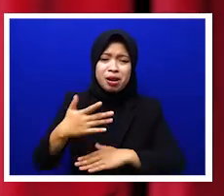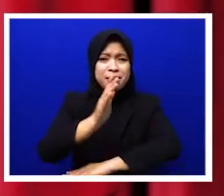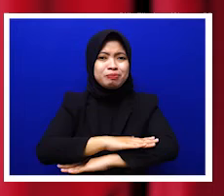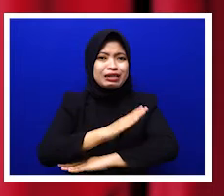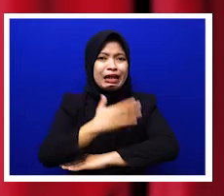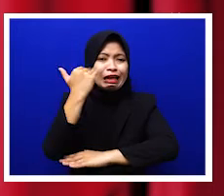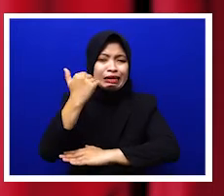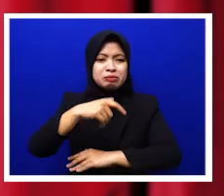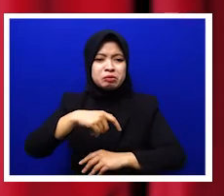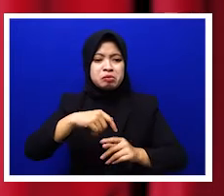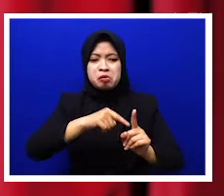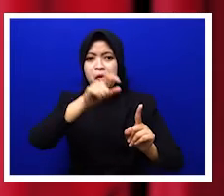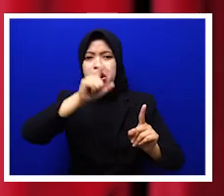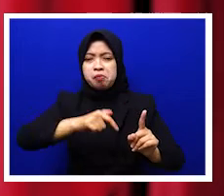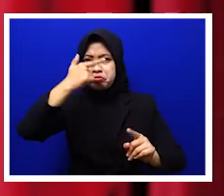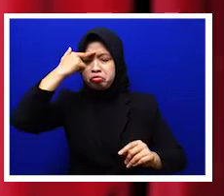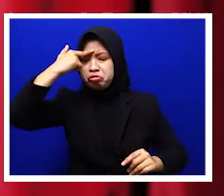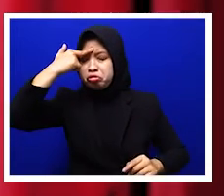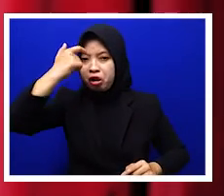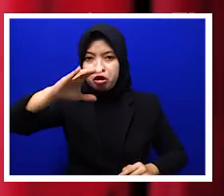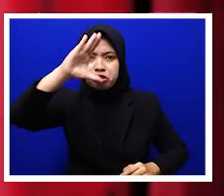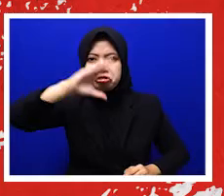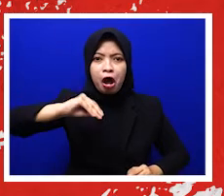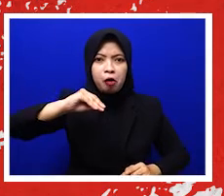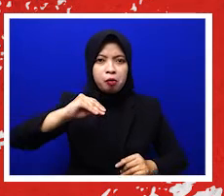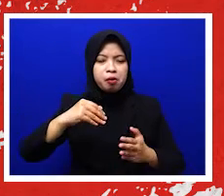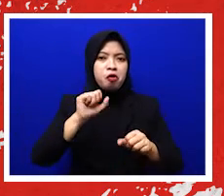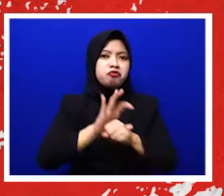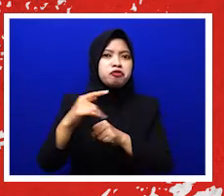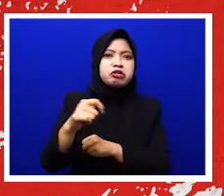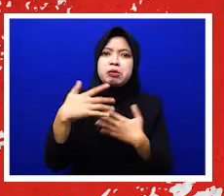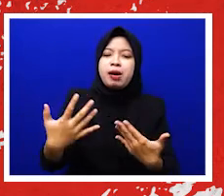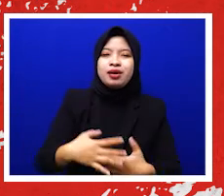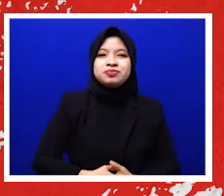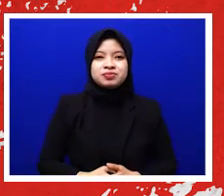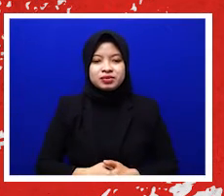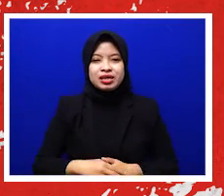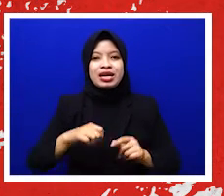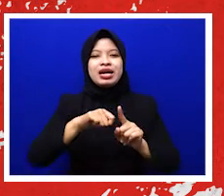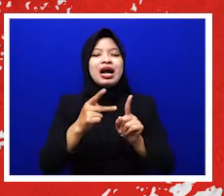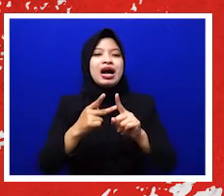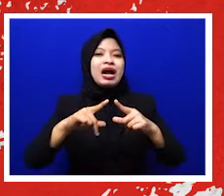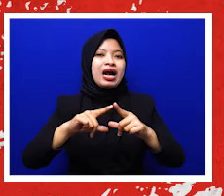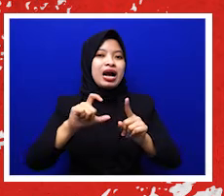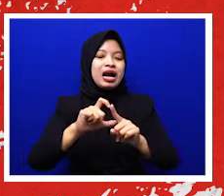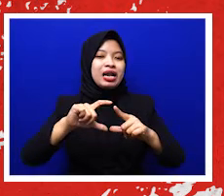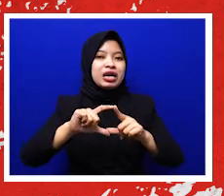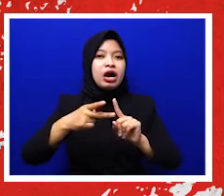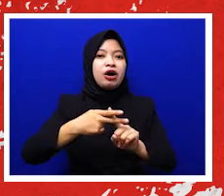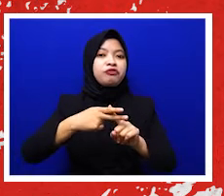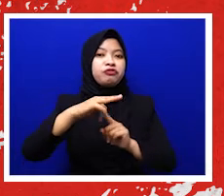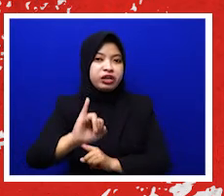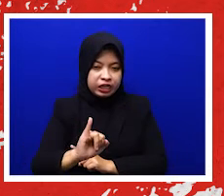soal orang yang memprediksi virus COVID-19 ini? Baik, jadi Muammar Gaddafi dari Libya